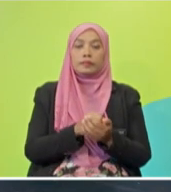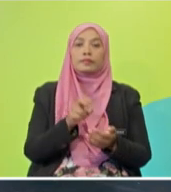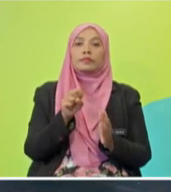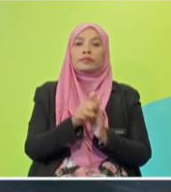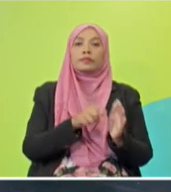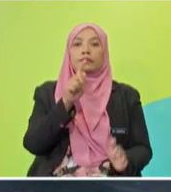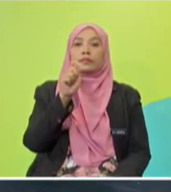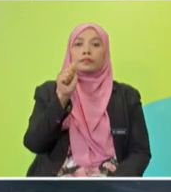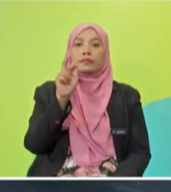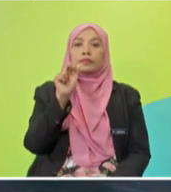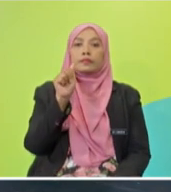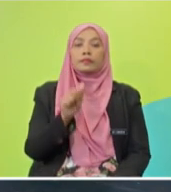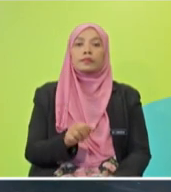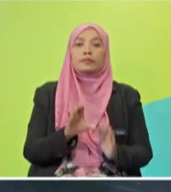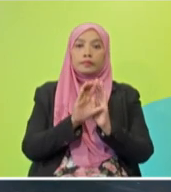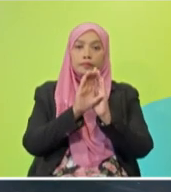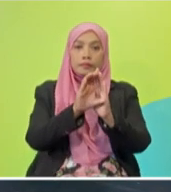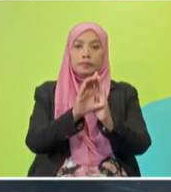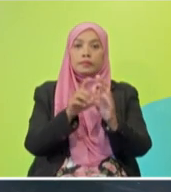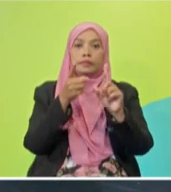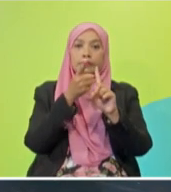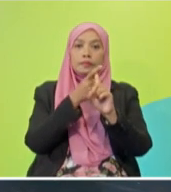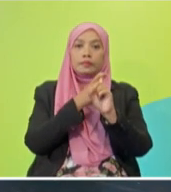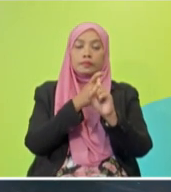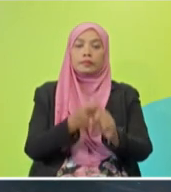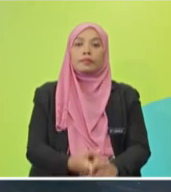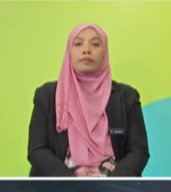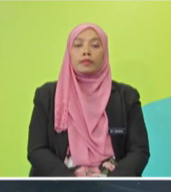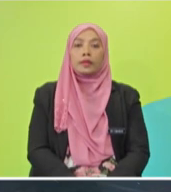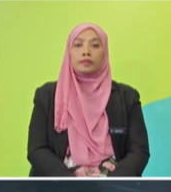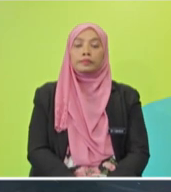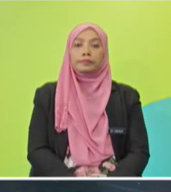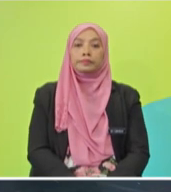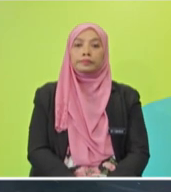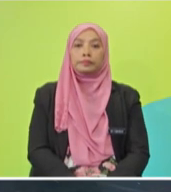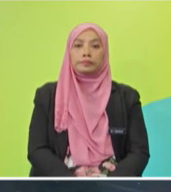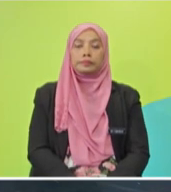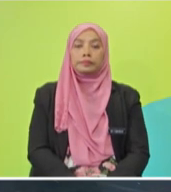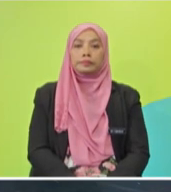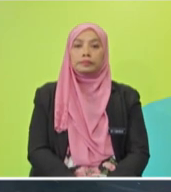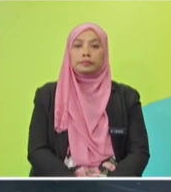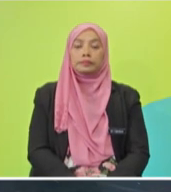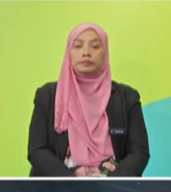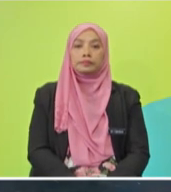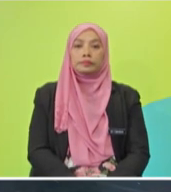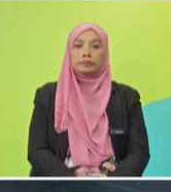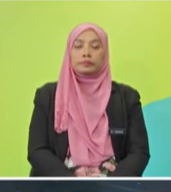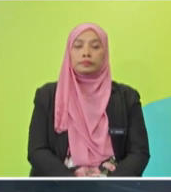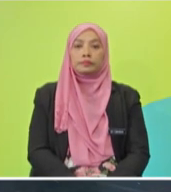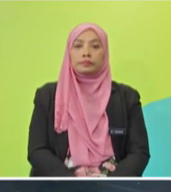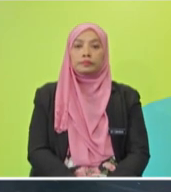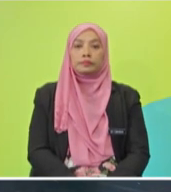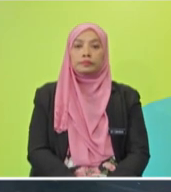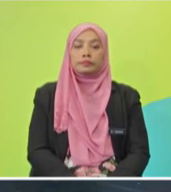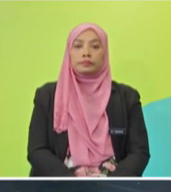teruskan juga dengan contoh yang pertama ni. Kita nak tulis 2:7. Okey. Dia tak semestinya ada 1, dia mungkin ada lebih daripada